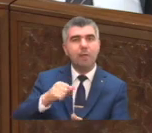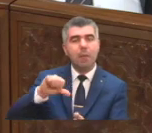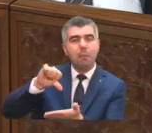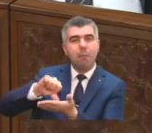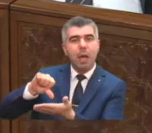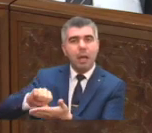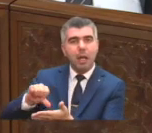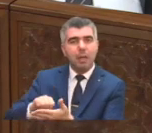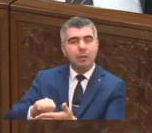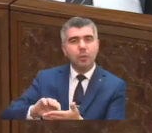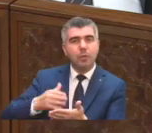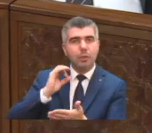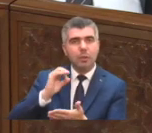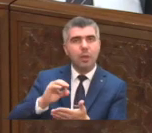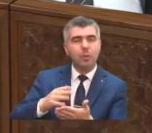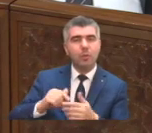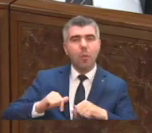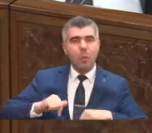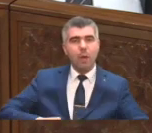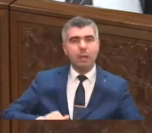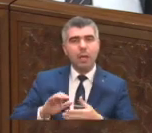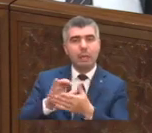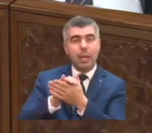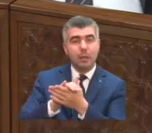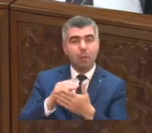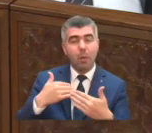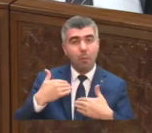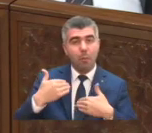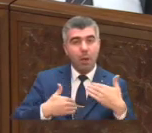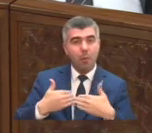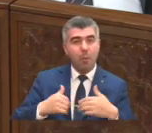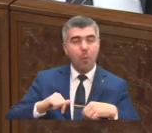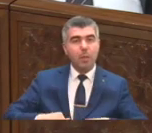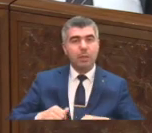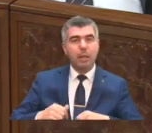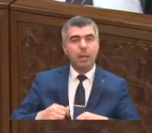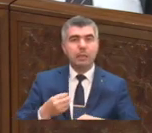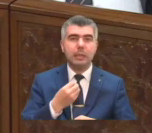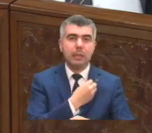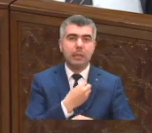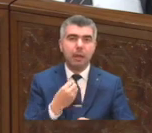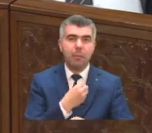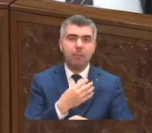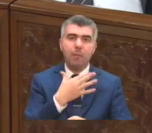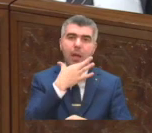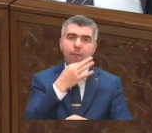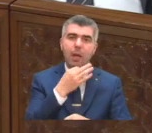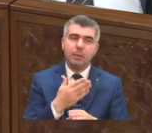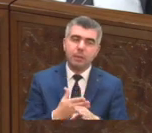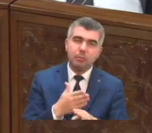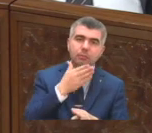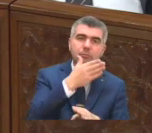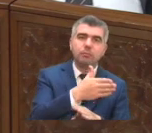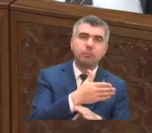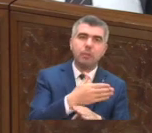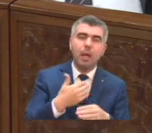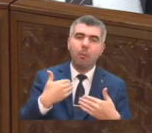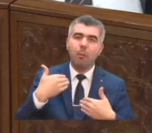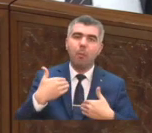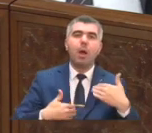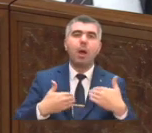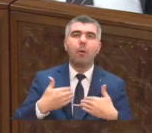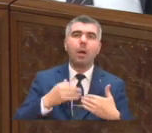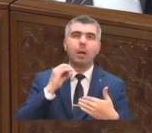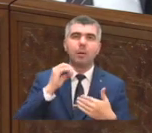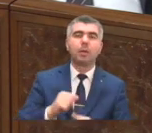مزدوجة ومرجعية ما بين وزارة التضامن والإدمان الاجتماعي والأسرة ووزارة الصحة، اللي غتسهل الولوج للخدمات الصحية للأشخاص في وضعية